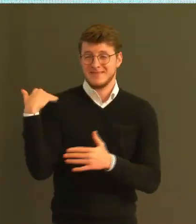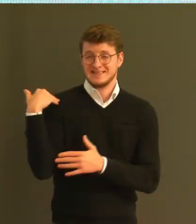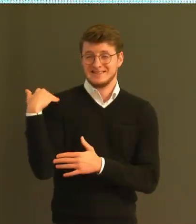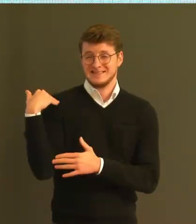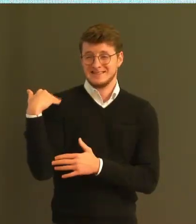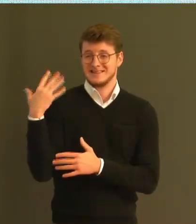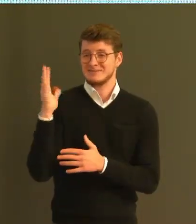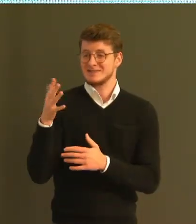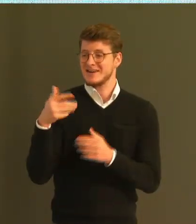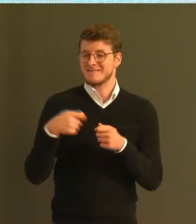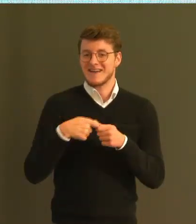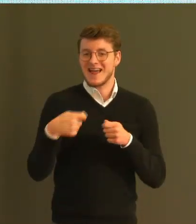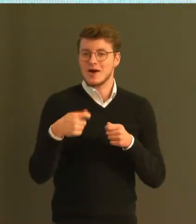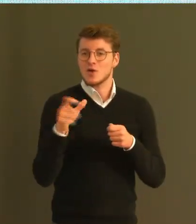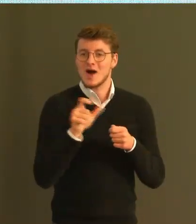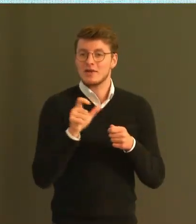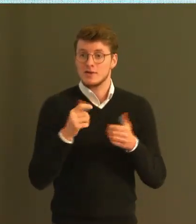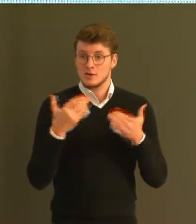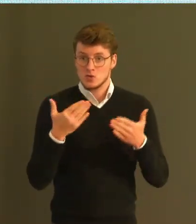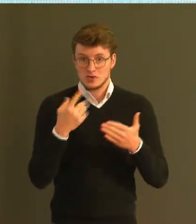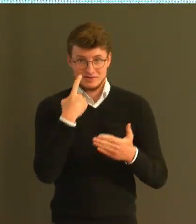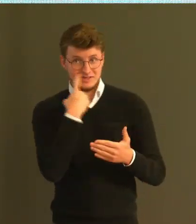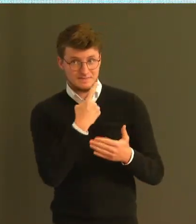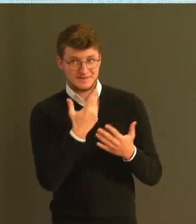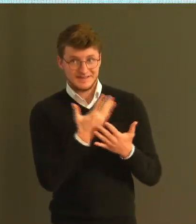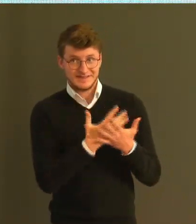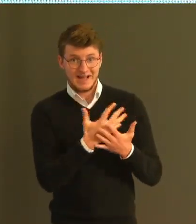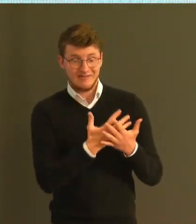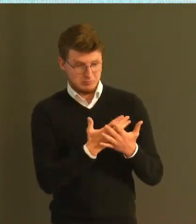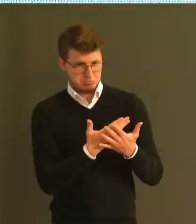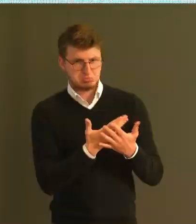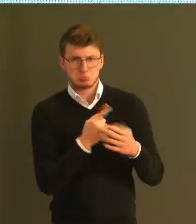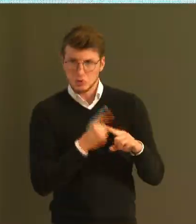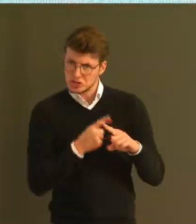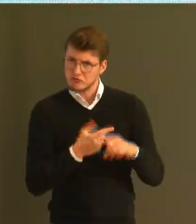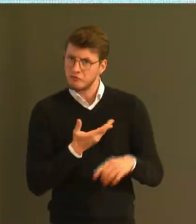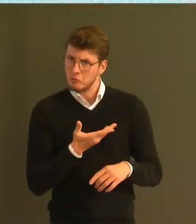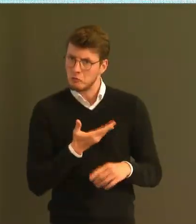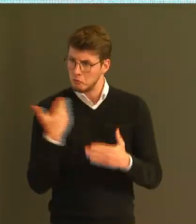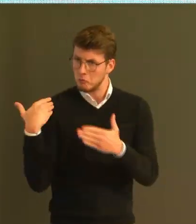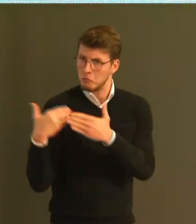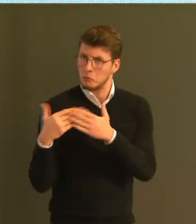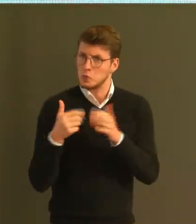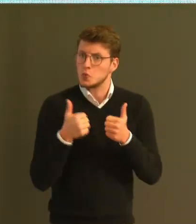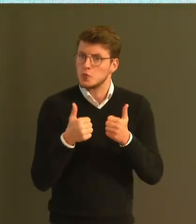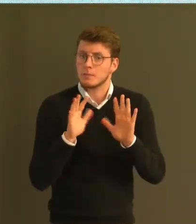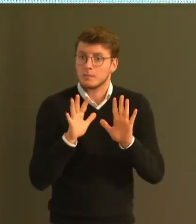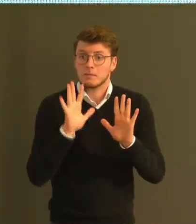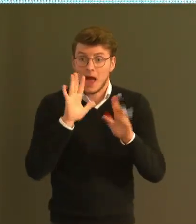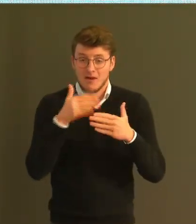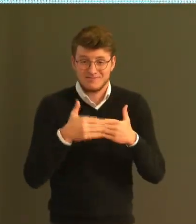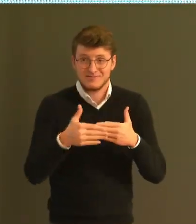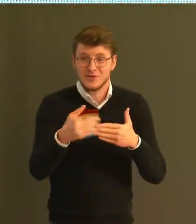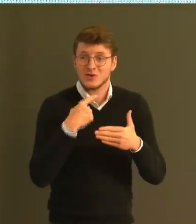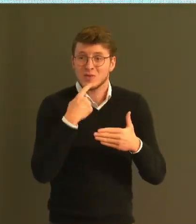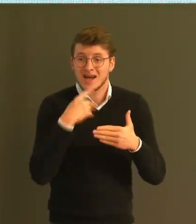route note négative si aucun facteur de